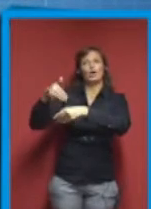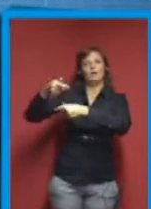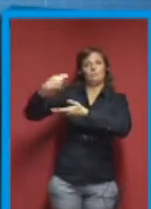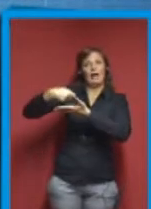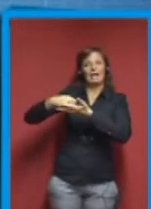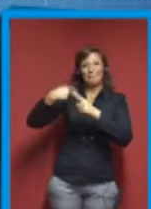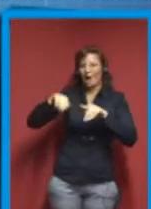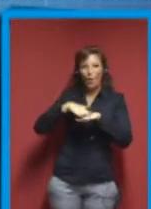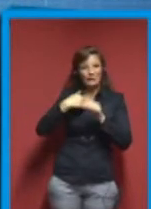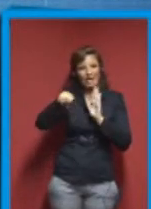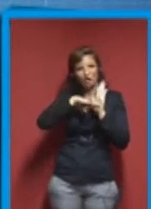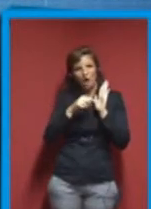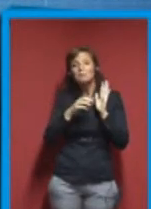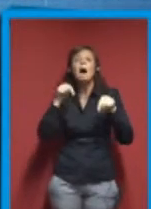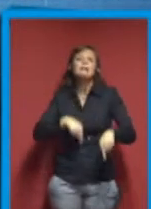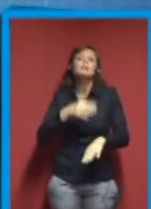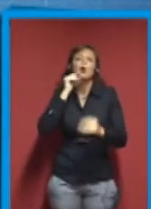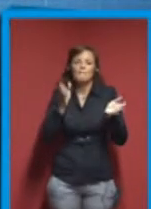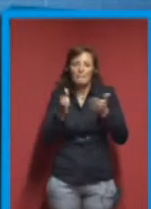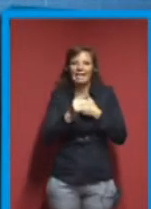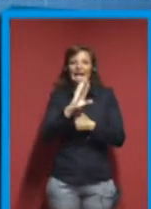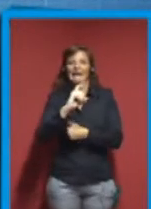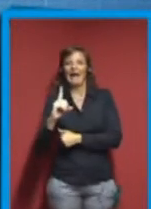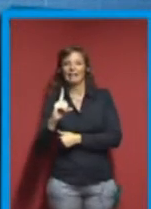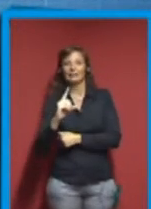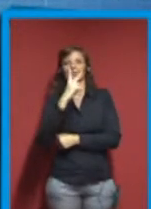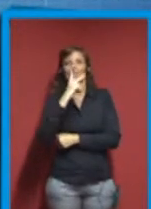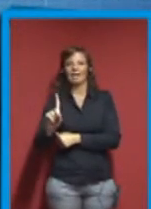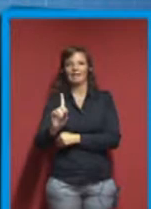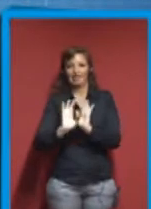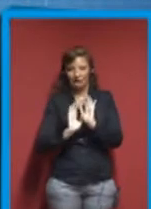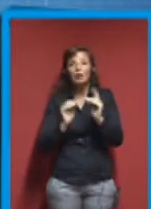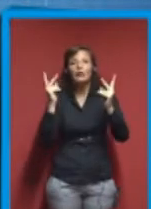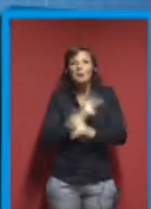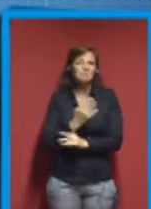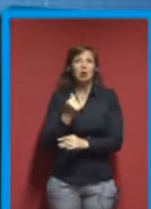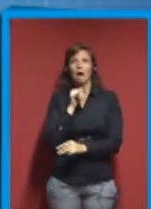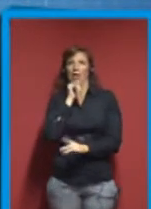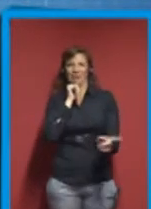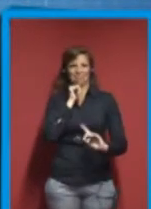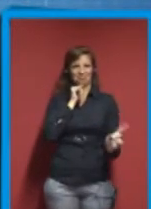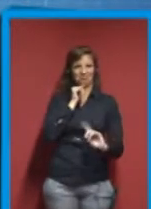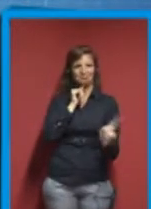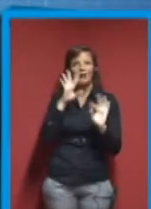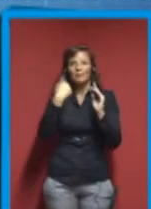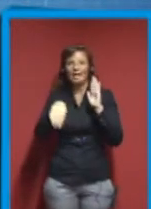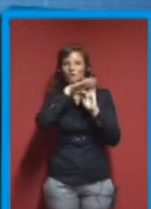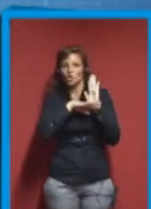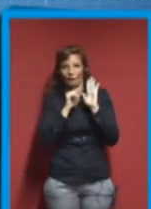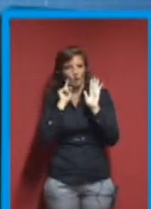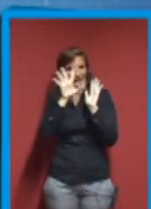software. Adesso è possibile avere dei pacchetti CAD tridimensionali che non è che costino tantissimo. Questo software,